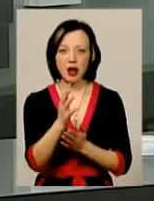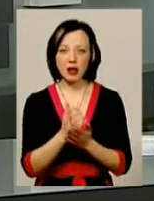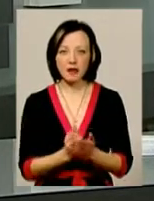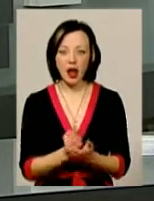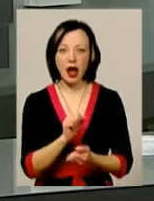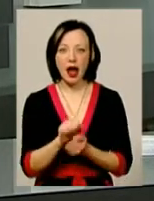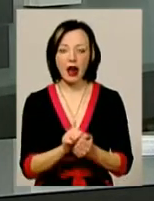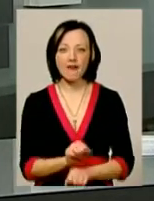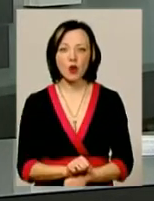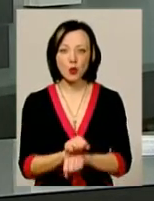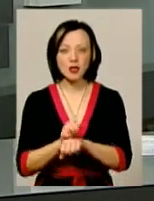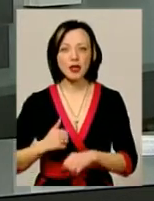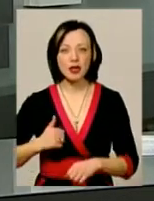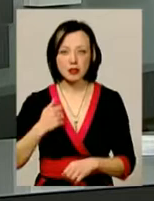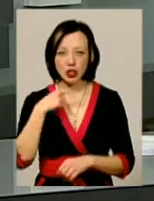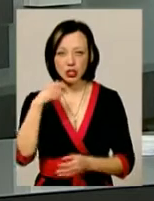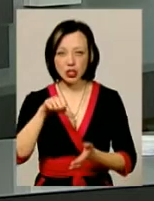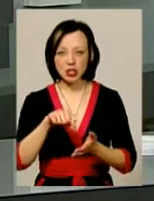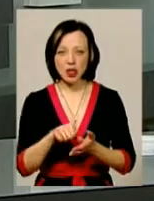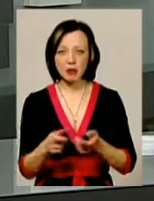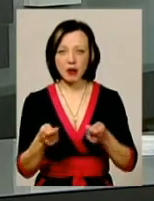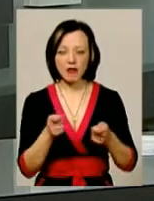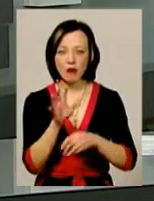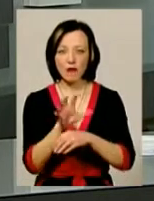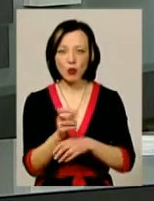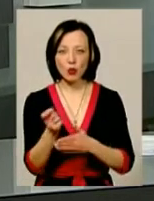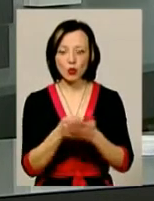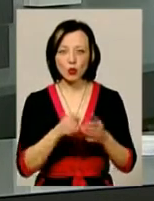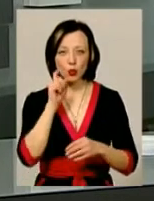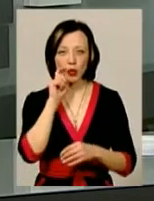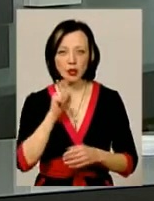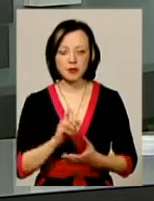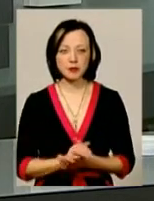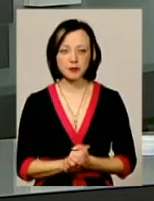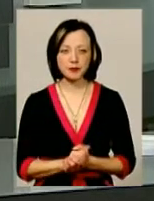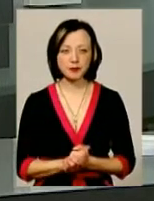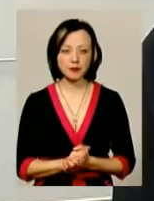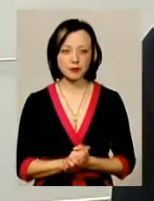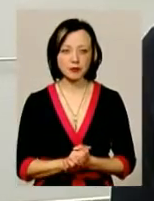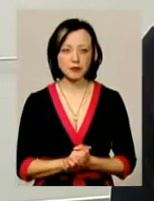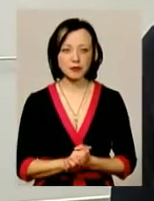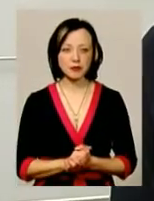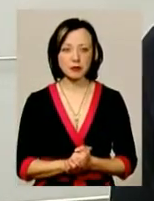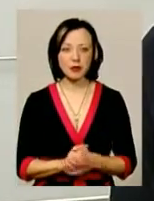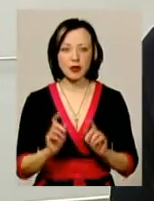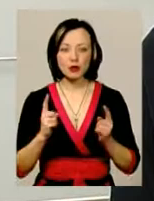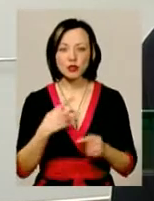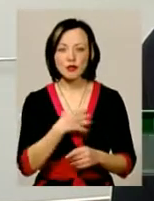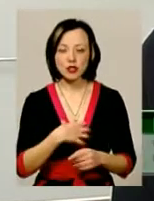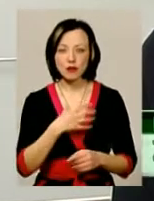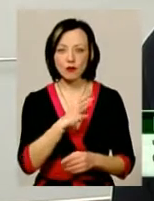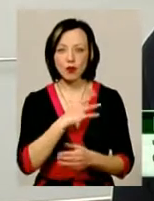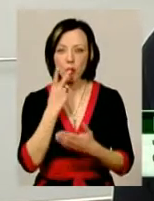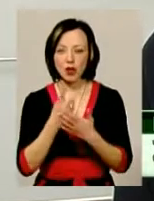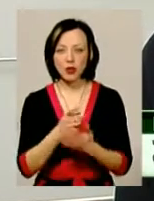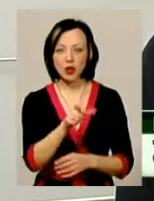Революції Гідності, каже член правління Національної спілки фотохудожників України Інна Єрмакова. Дуже важливо було показати,